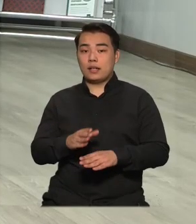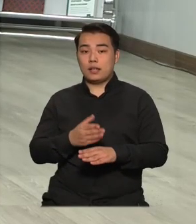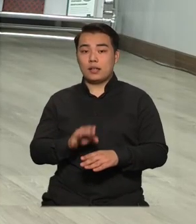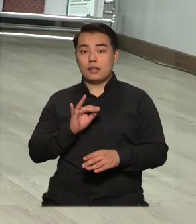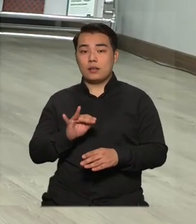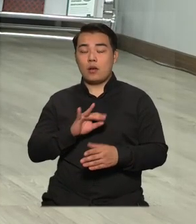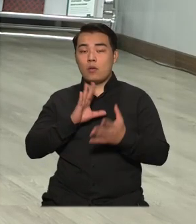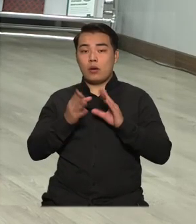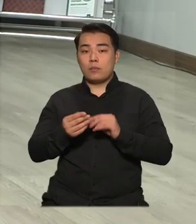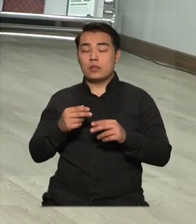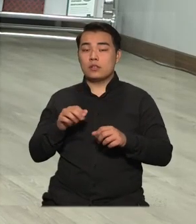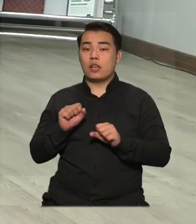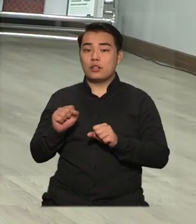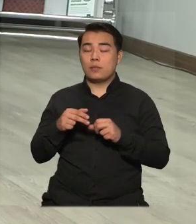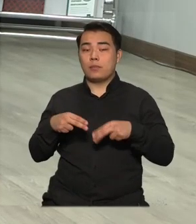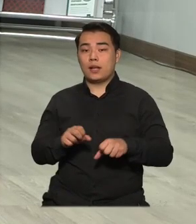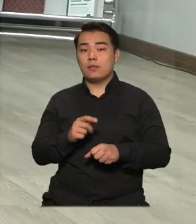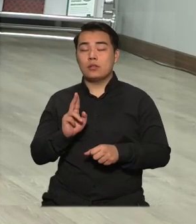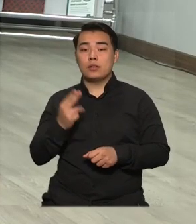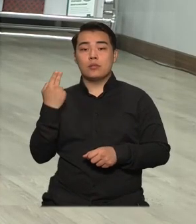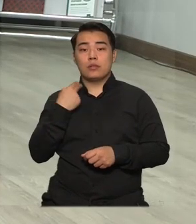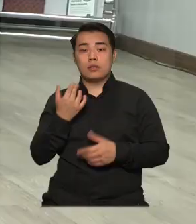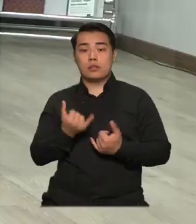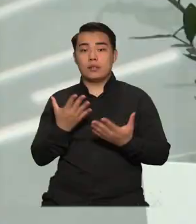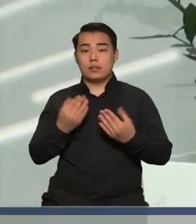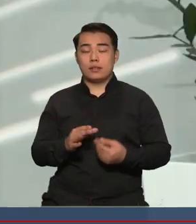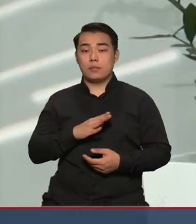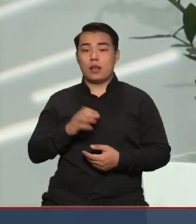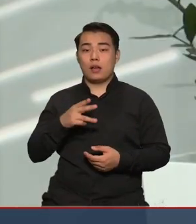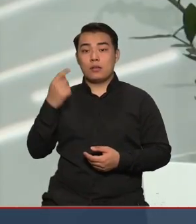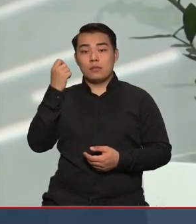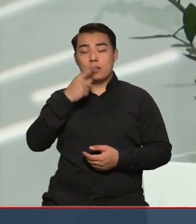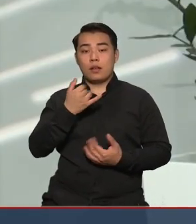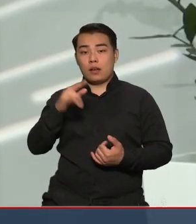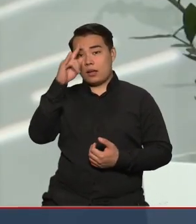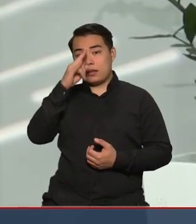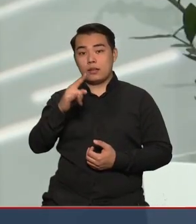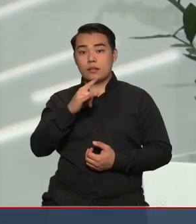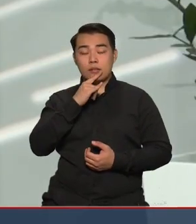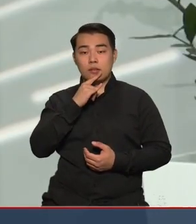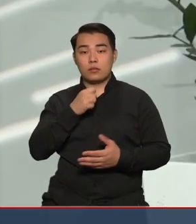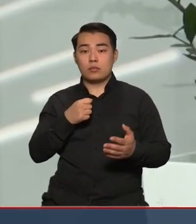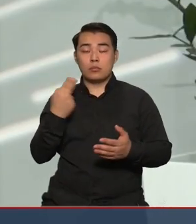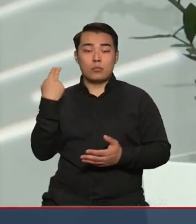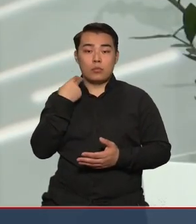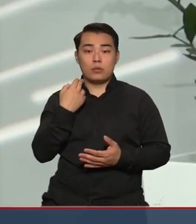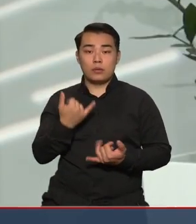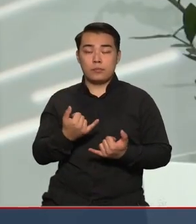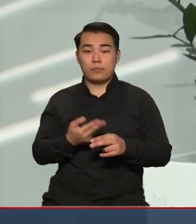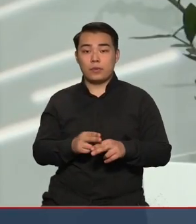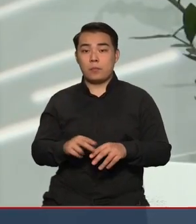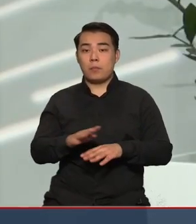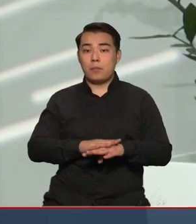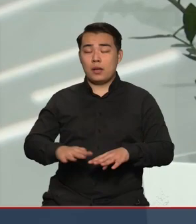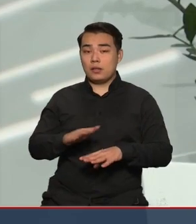вообще защиты прав заемщиков. На сегодня, как выяснилось, у казахстанцев долг перед